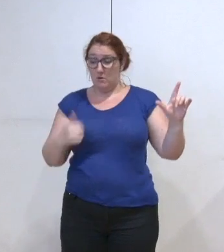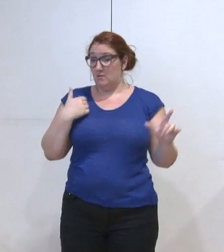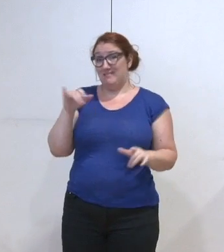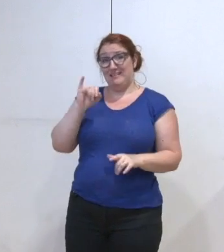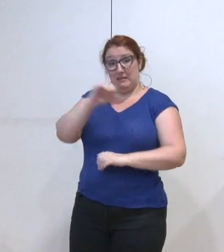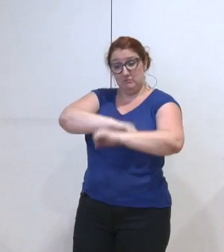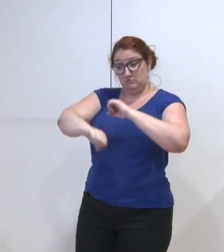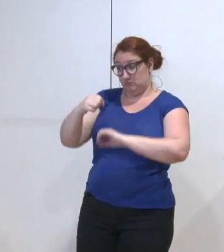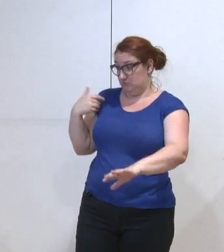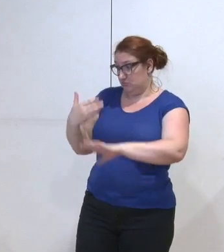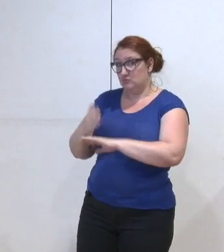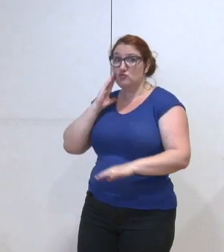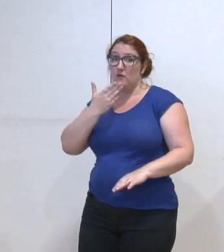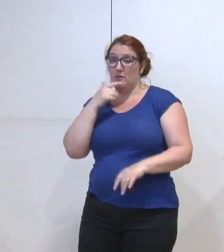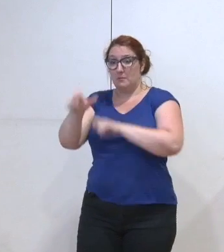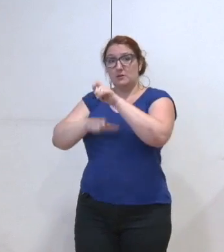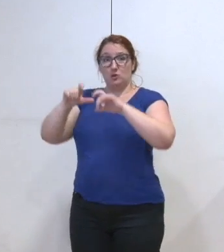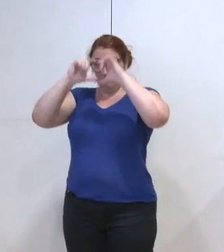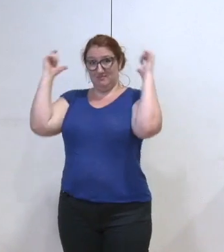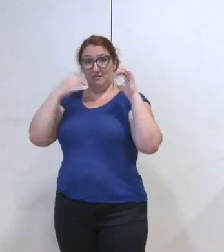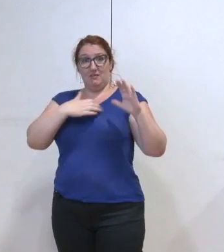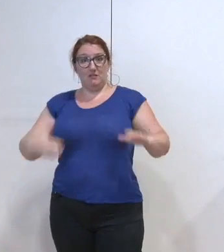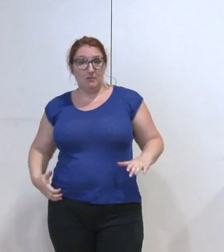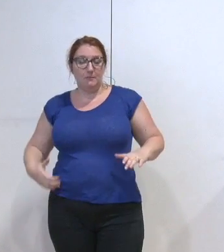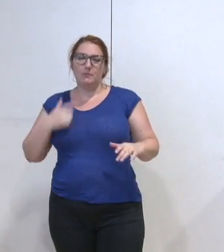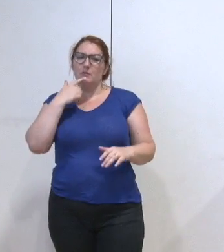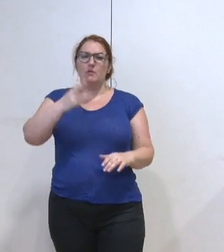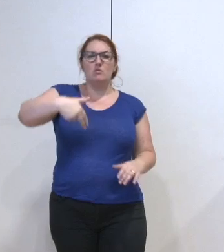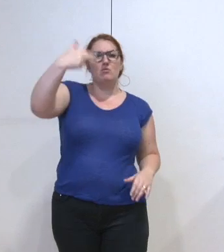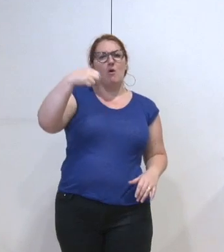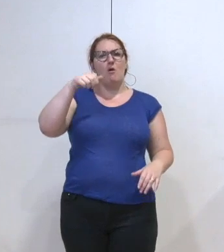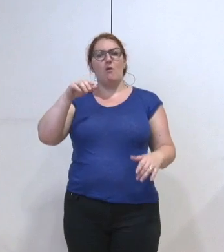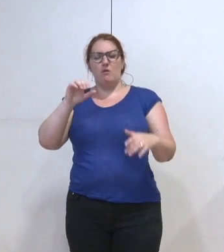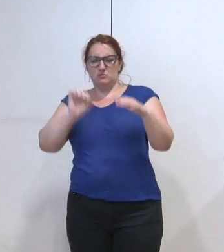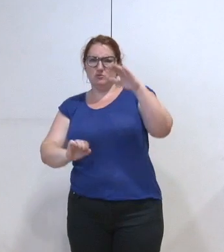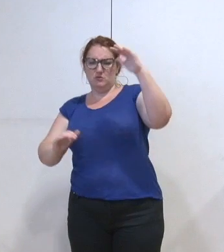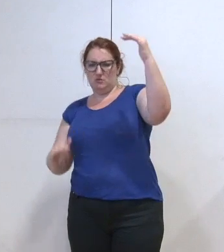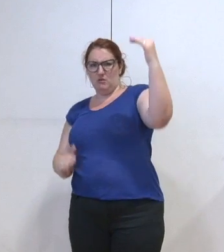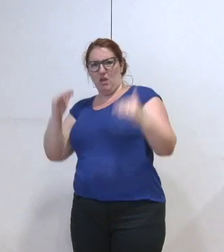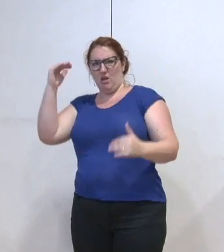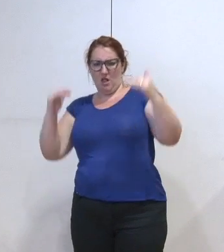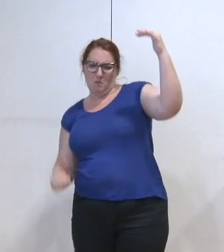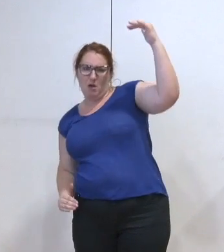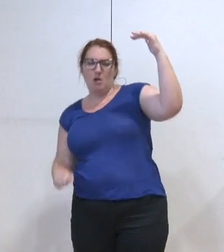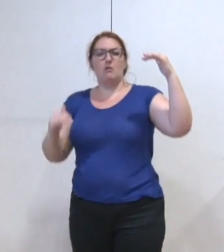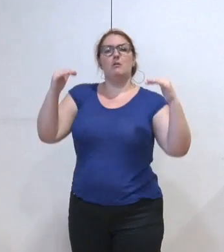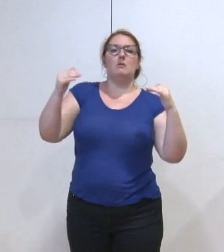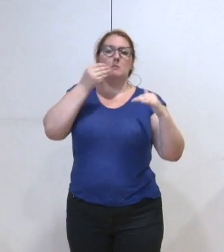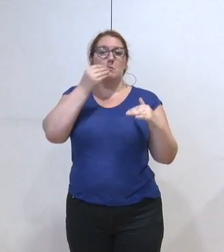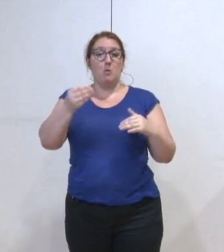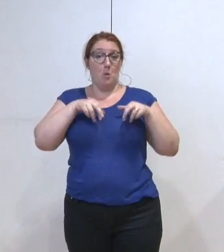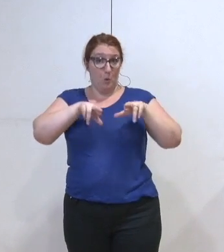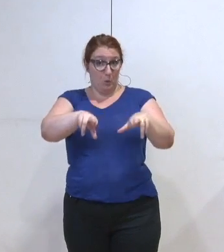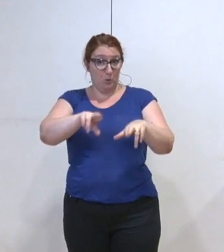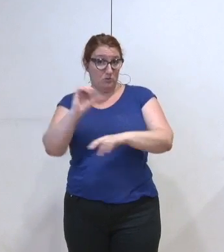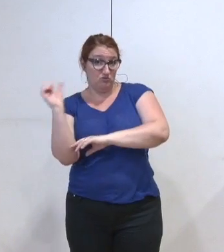l'équité de traitement entre le nord et la ville de Grenoble a été rétabli chaque rue est désormais traitée une fois par mois il y